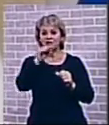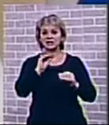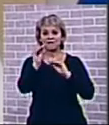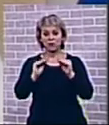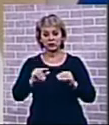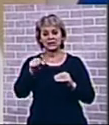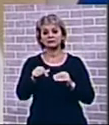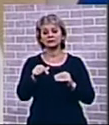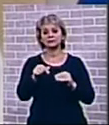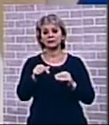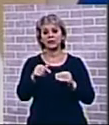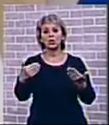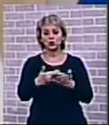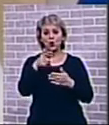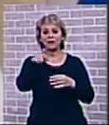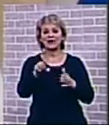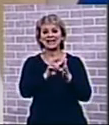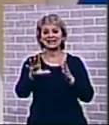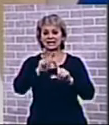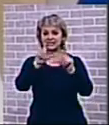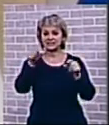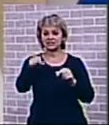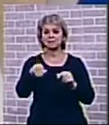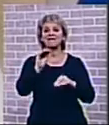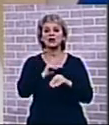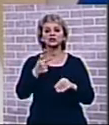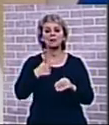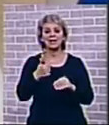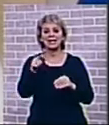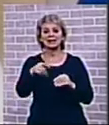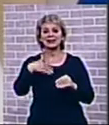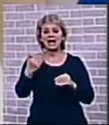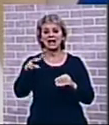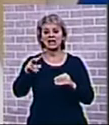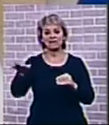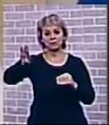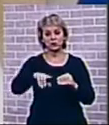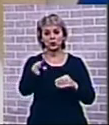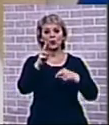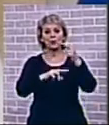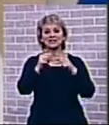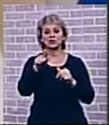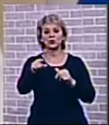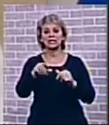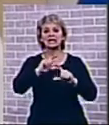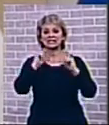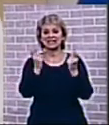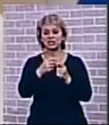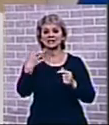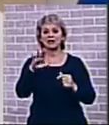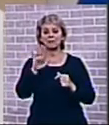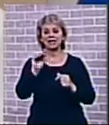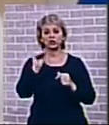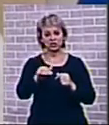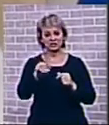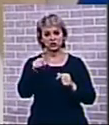Водоводов, новые энергосистемы. Фактически мы на левом берегу построили стадион